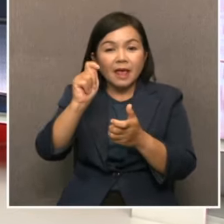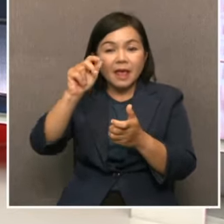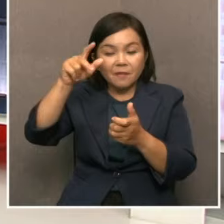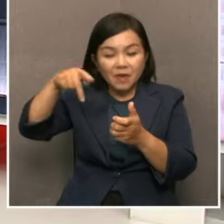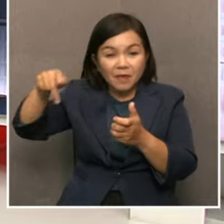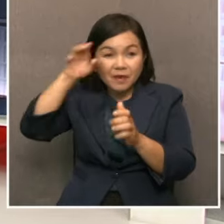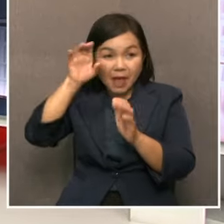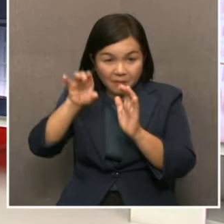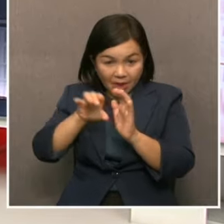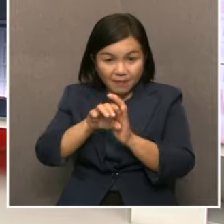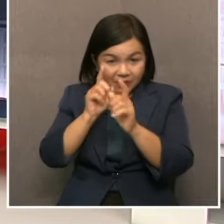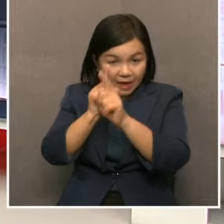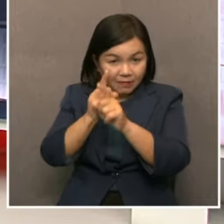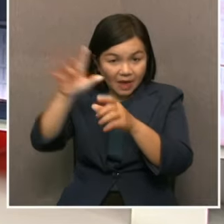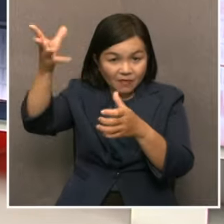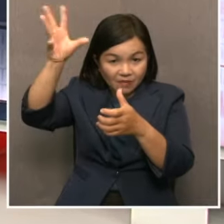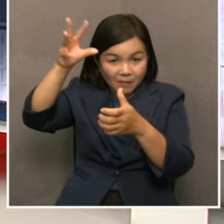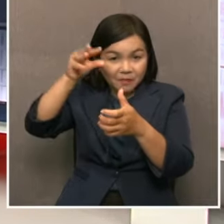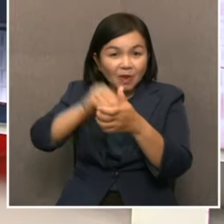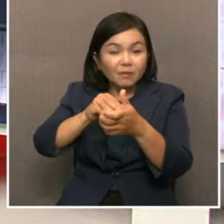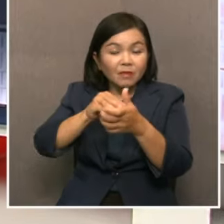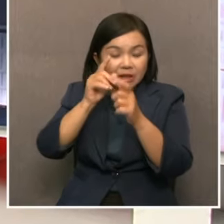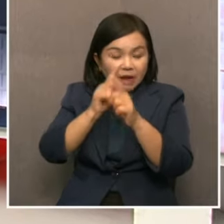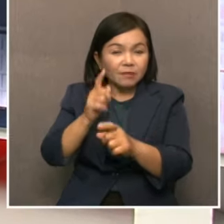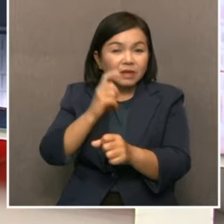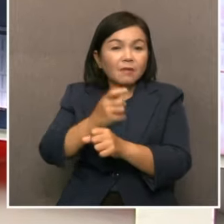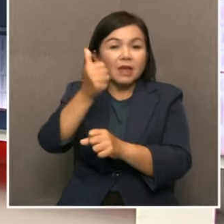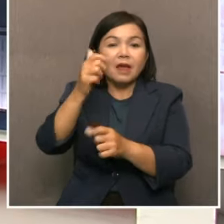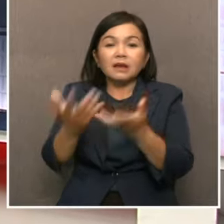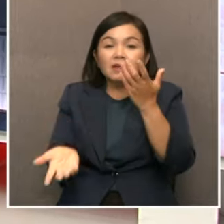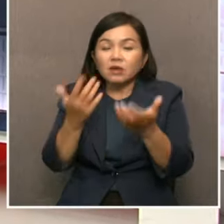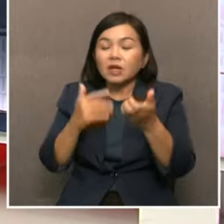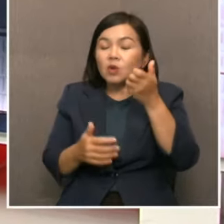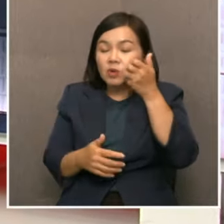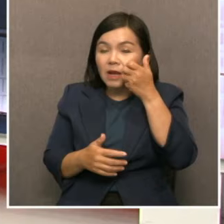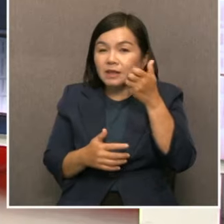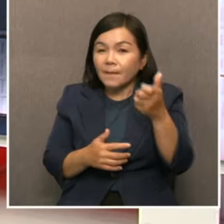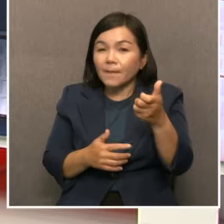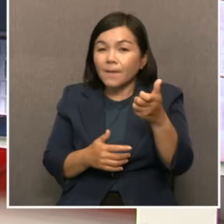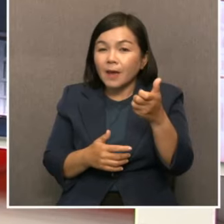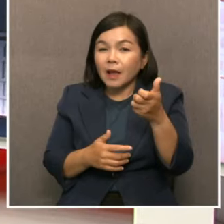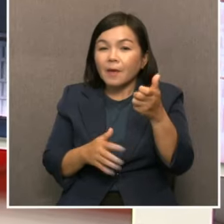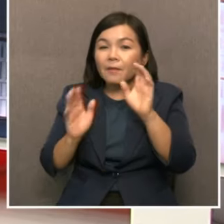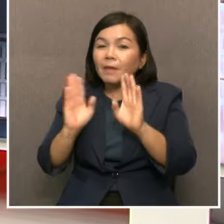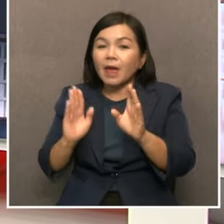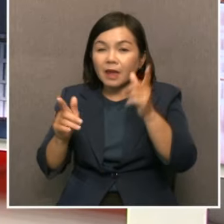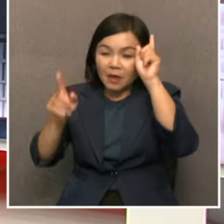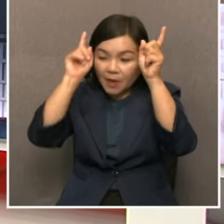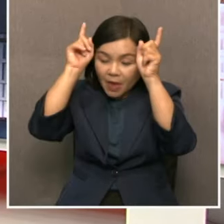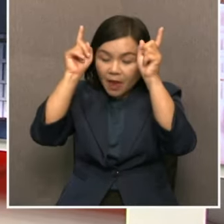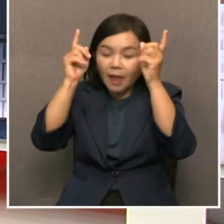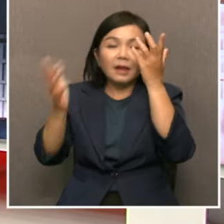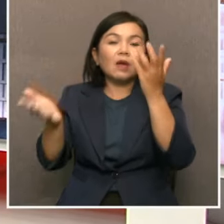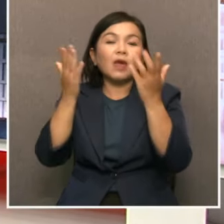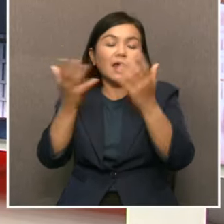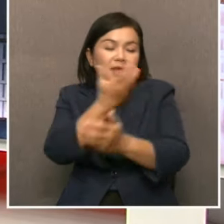เคชันทางรัฐนะคะดาวน์โหลดได้ค่ะไม่ว่าคุณผู้ชมจะใช้โทรศัพท์มือถือในระบบปฏิบัติการไหนนะคะถ้าใครใ